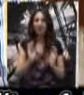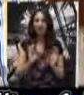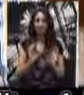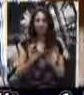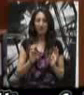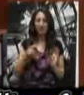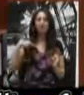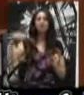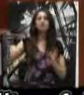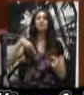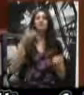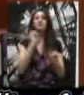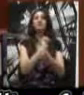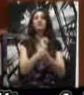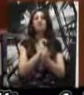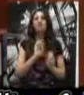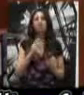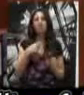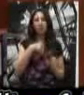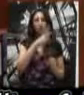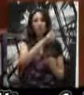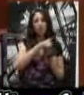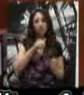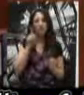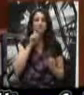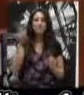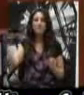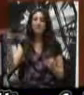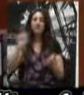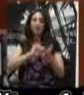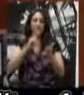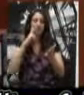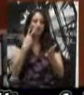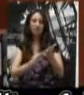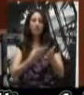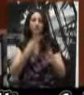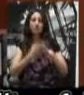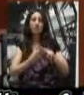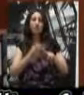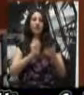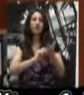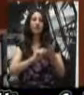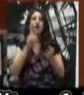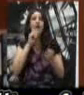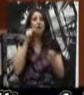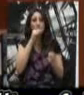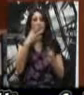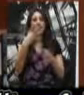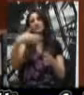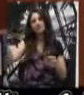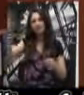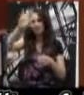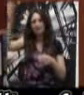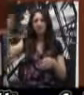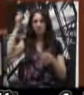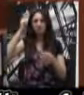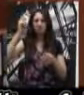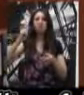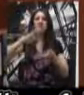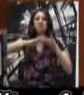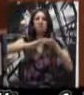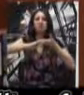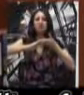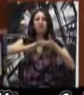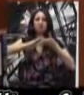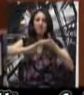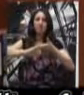كانت شاري؟ لا انا اللي يعني اعتبر انا اللي واخده، وهي بنتي اللي ضمناني. هي خرجت وانت لسه؟ خرج ولاد الحلال عشان معاه